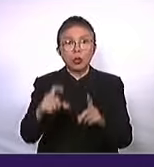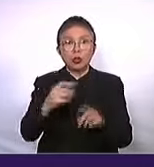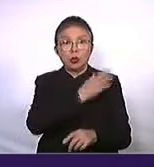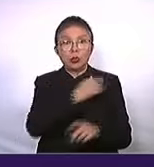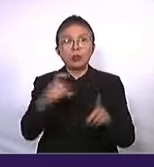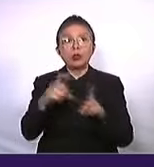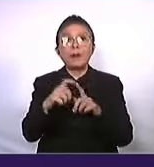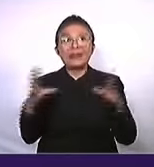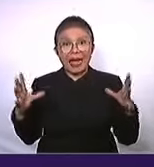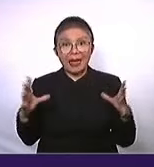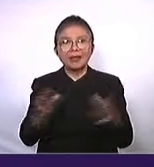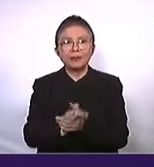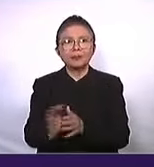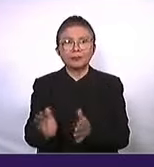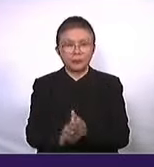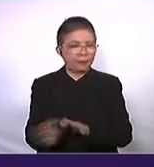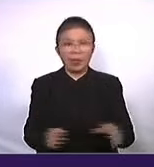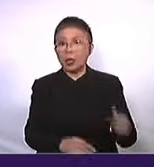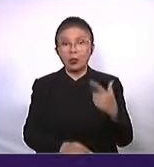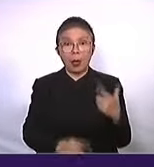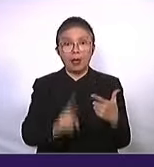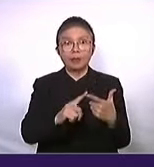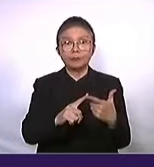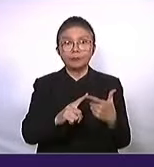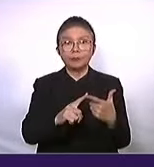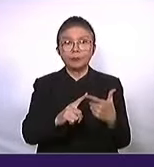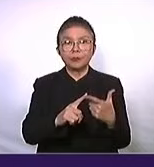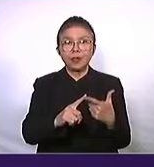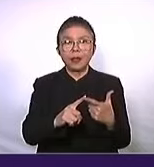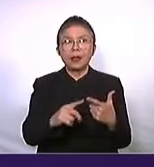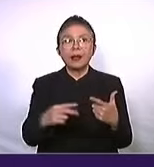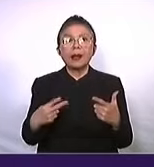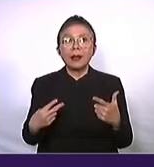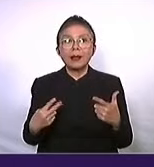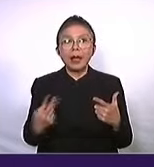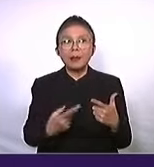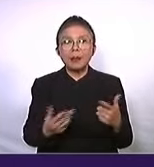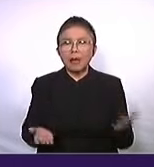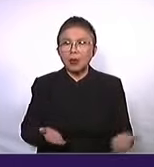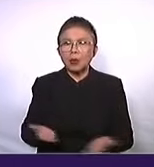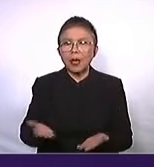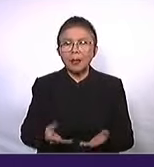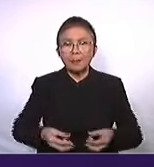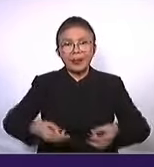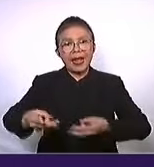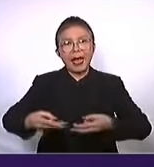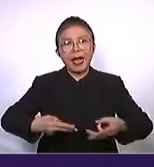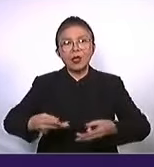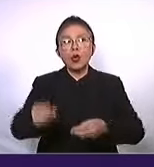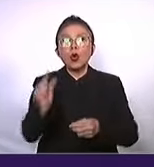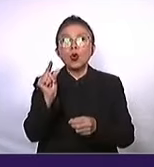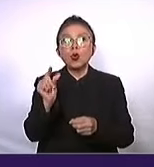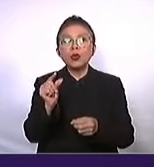Yaitu. Kemudian yang kedua, juga kami akan melakukan perdagangan